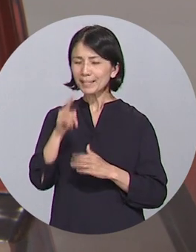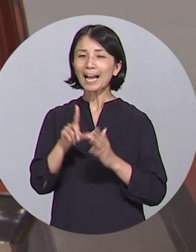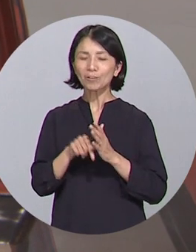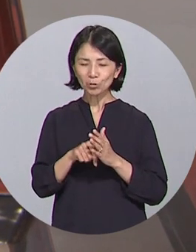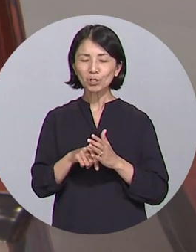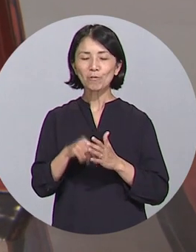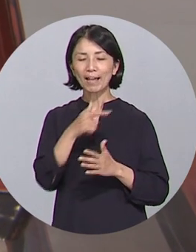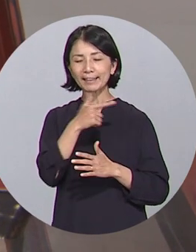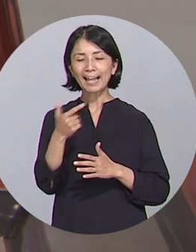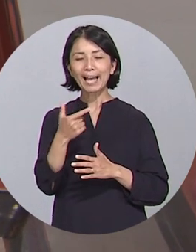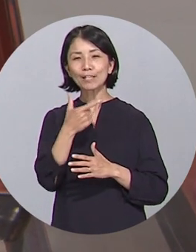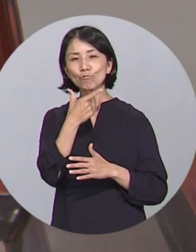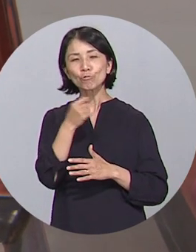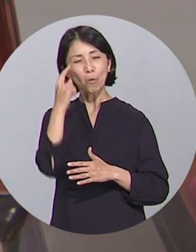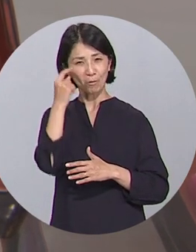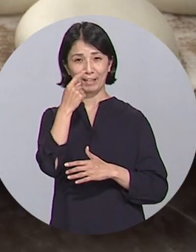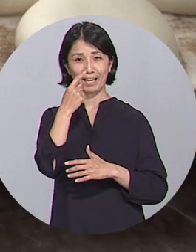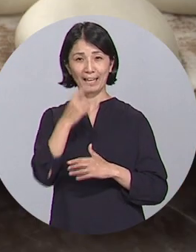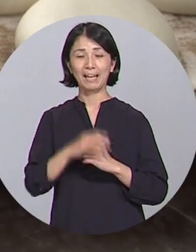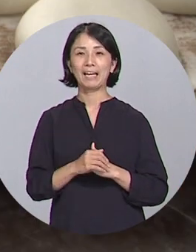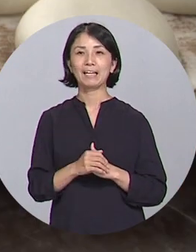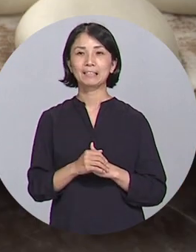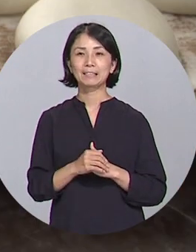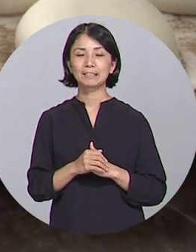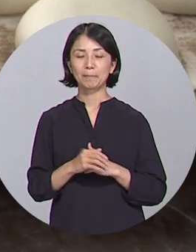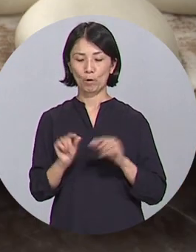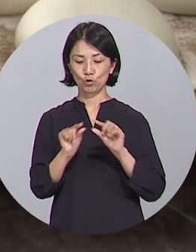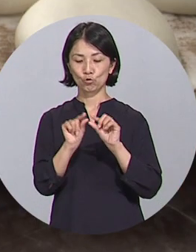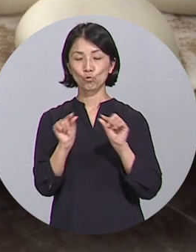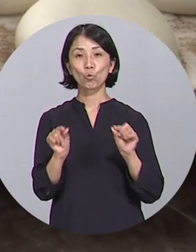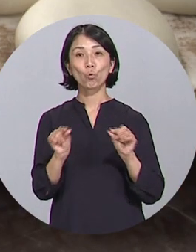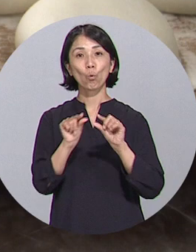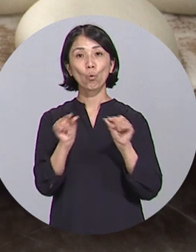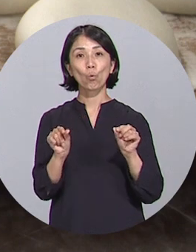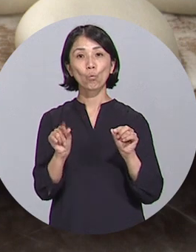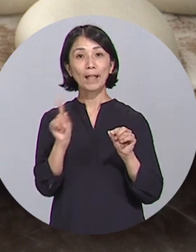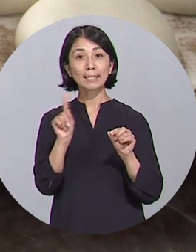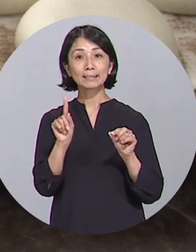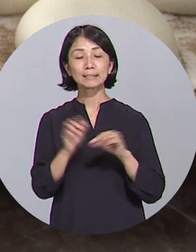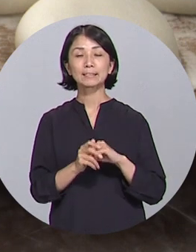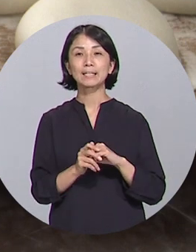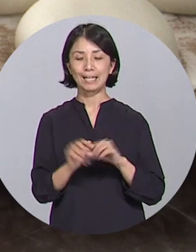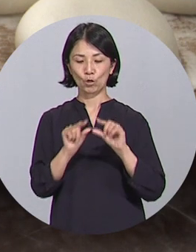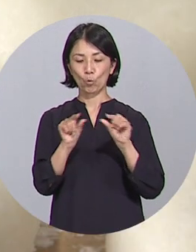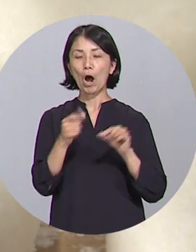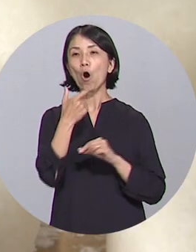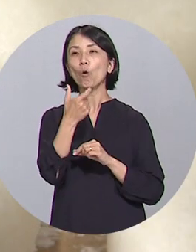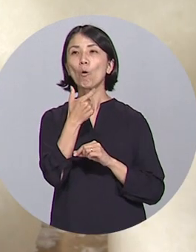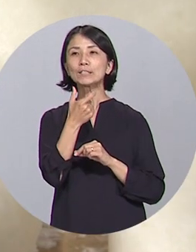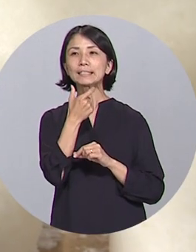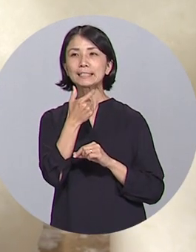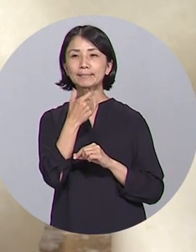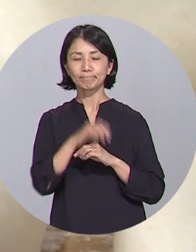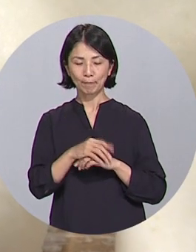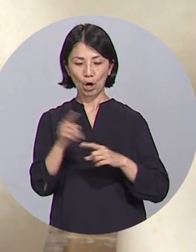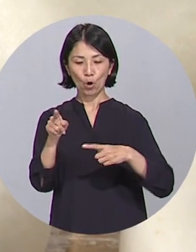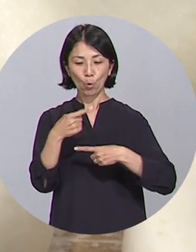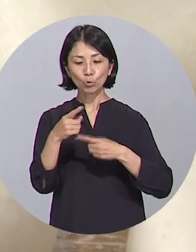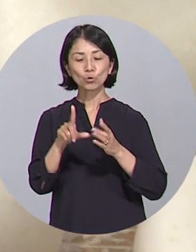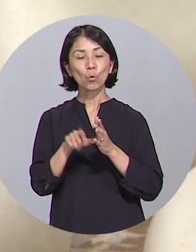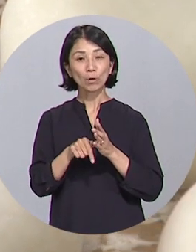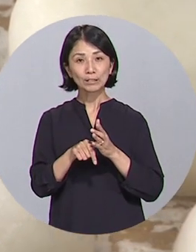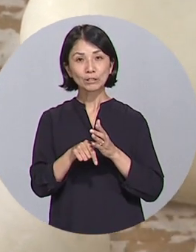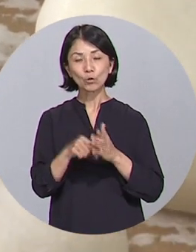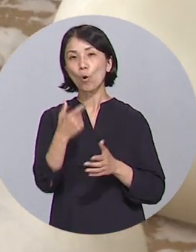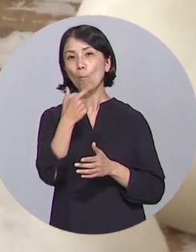時はそう思ったんですけど、うん、外の生地の部分はこれは何ですか？これは お餅ですね。皆さんがお正月に召し上が